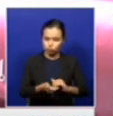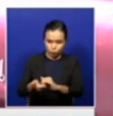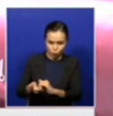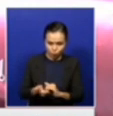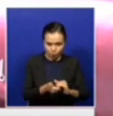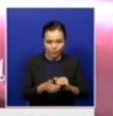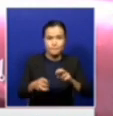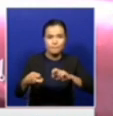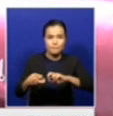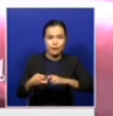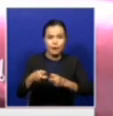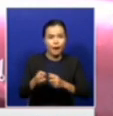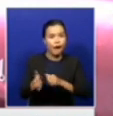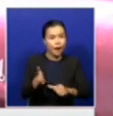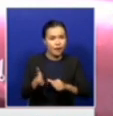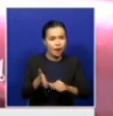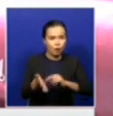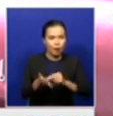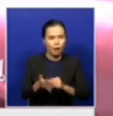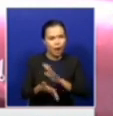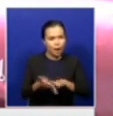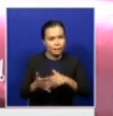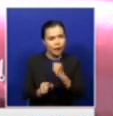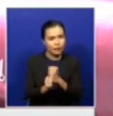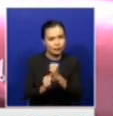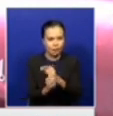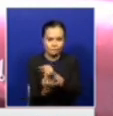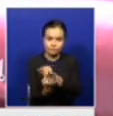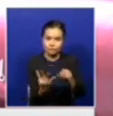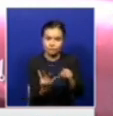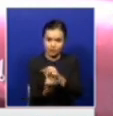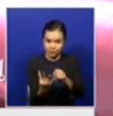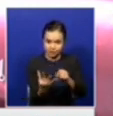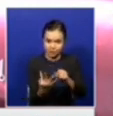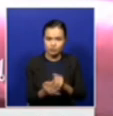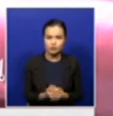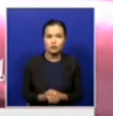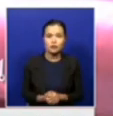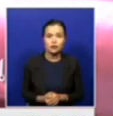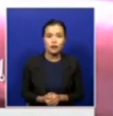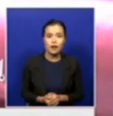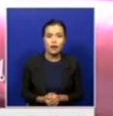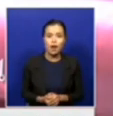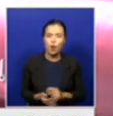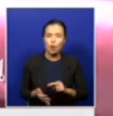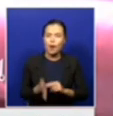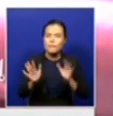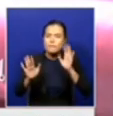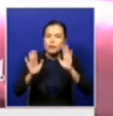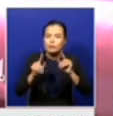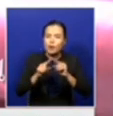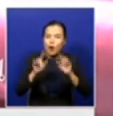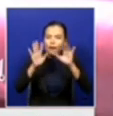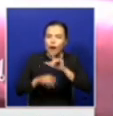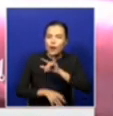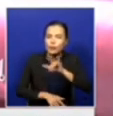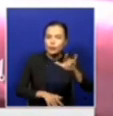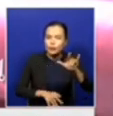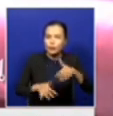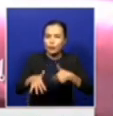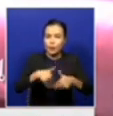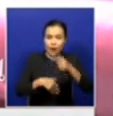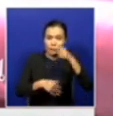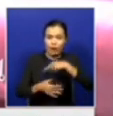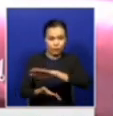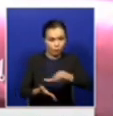างออกในการที่จะติดเครื่องยนต์ทั้ง4เครื่องยนต์นะครับนำเครื่องบินลำดังกล่าวนั้นเนี่ยพาคนไทยทั้งประเทศเนี่ย